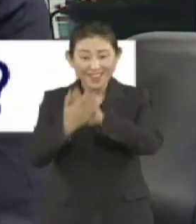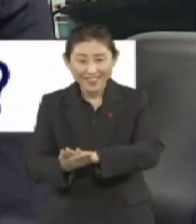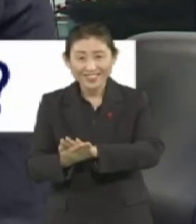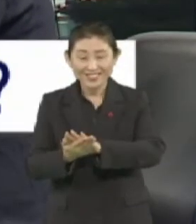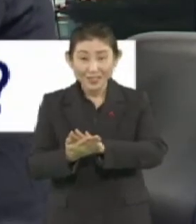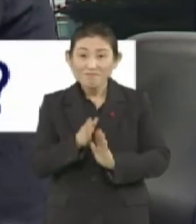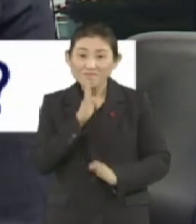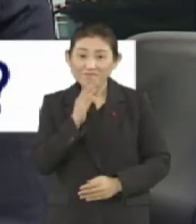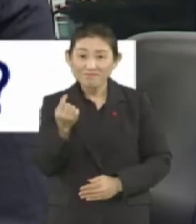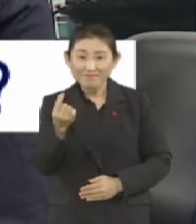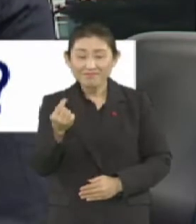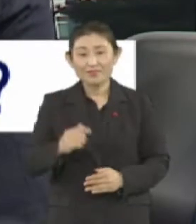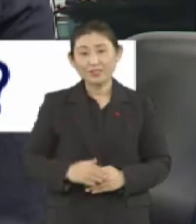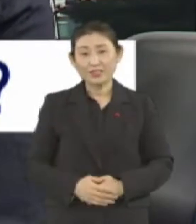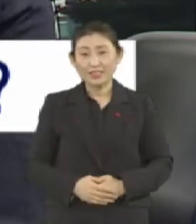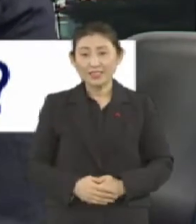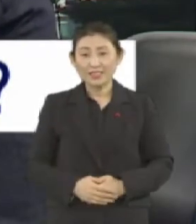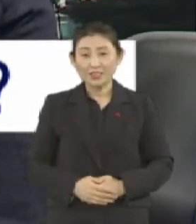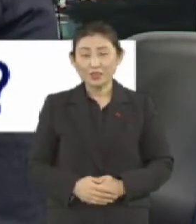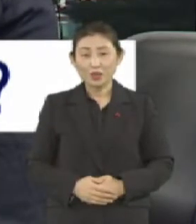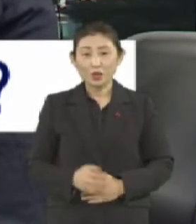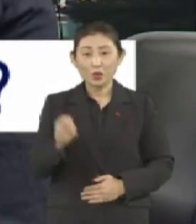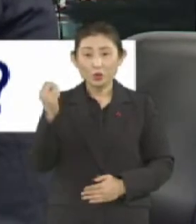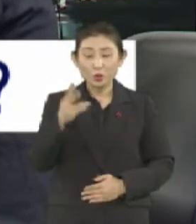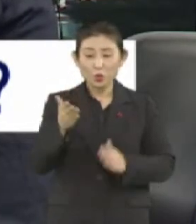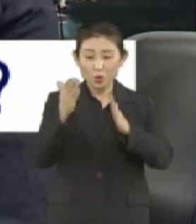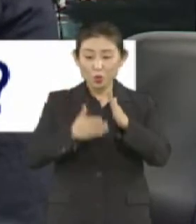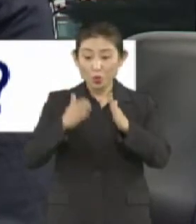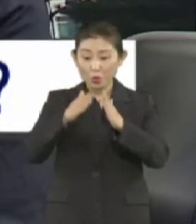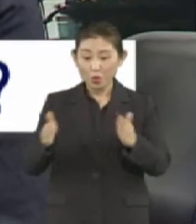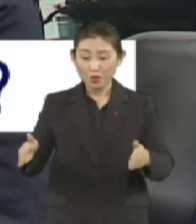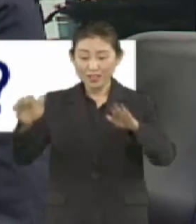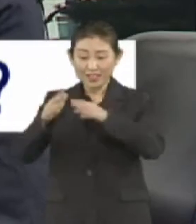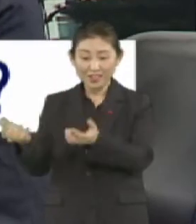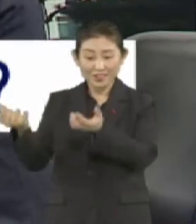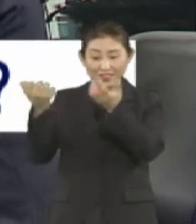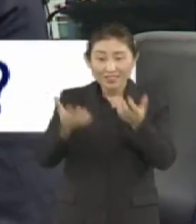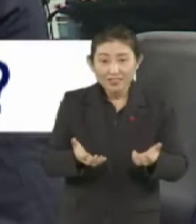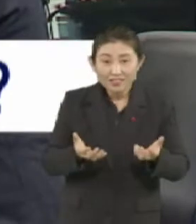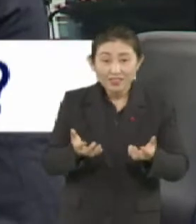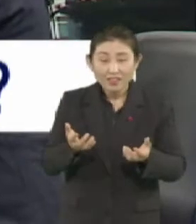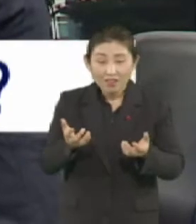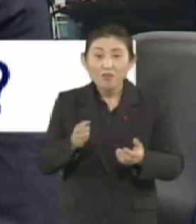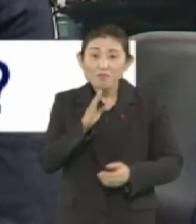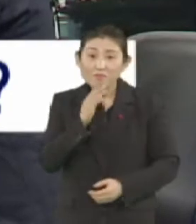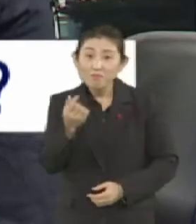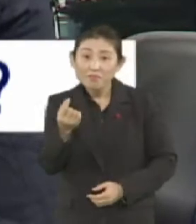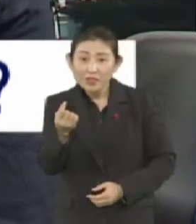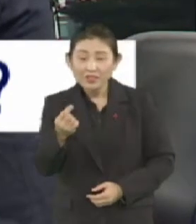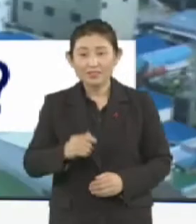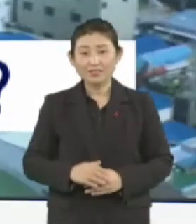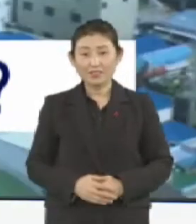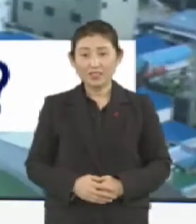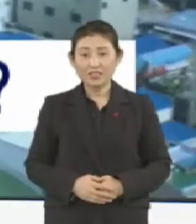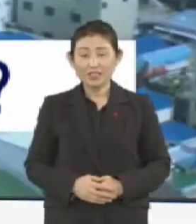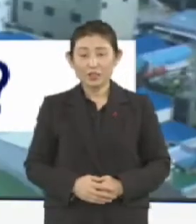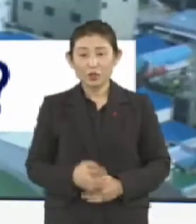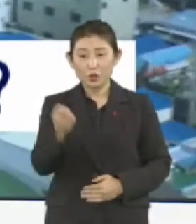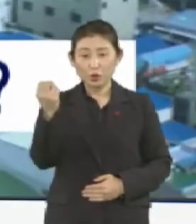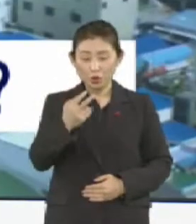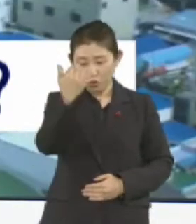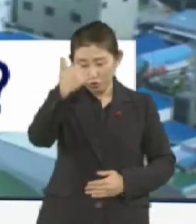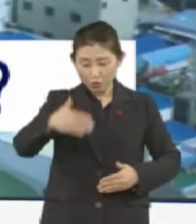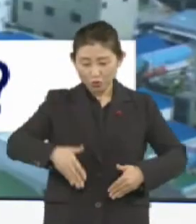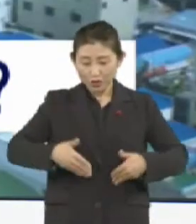하게 될 것 같은데요. 이 역세권에 또 많은 공공기관들이 또 들어온다고 들었습니다. 이 공공기관 이전 또 옛 충남